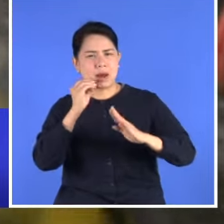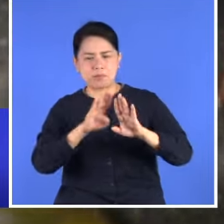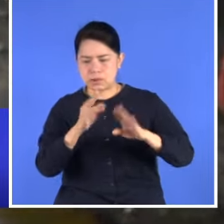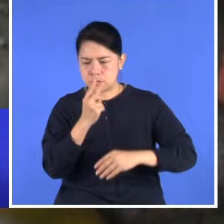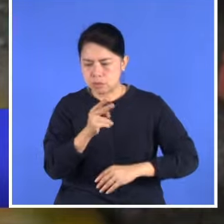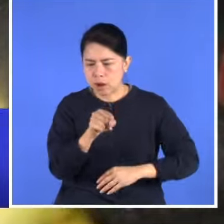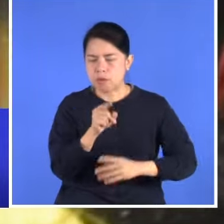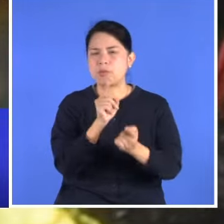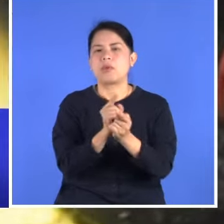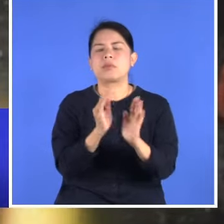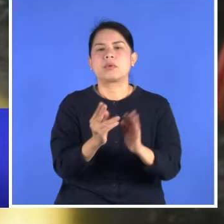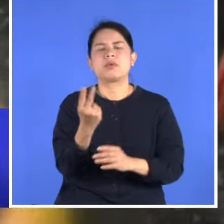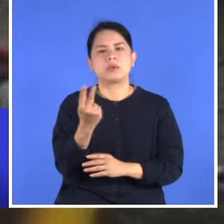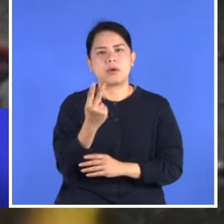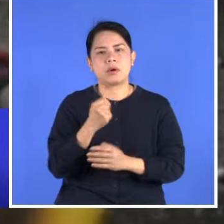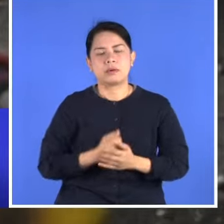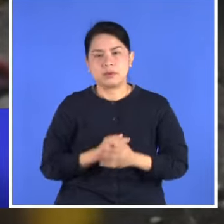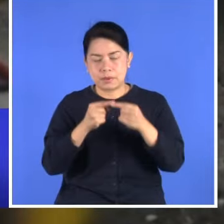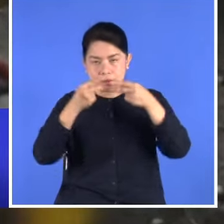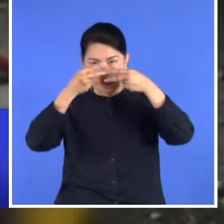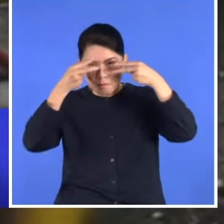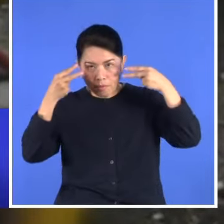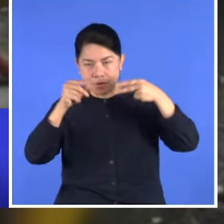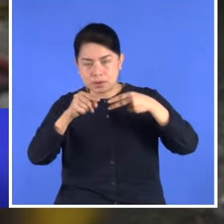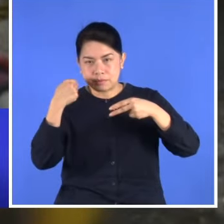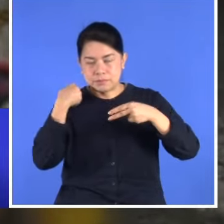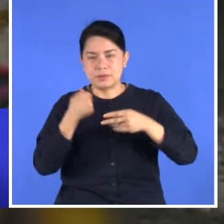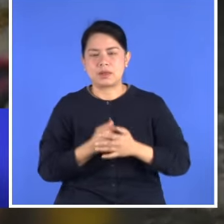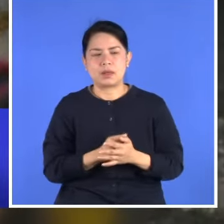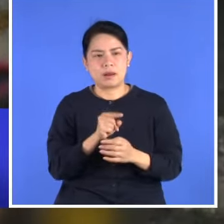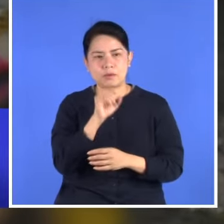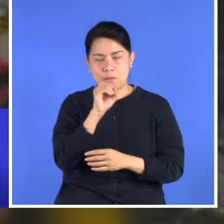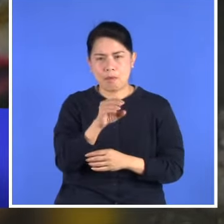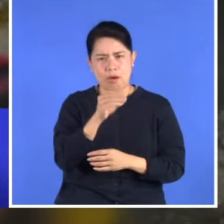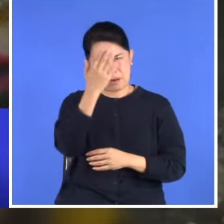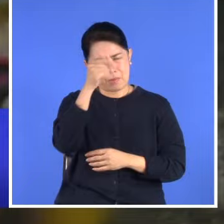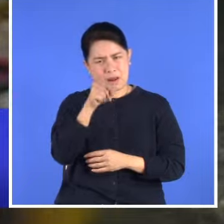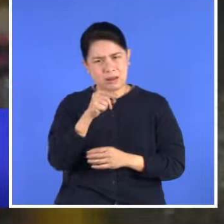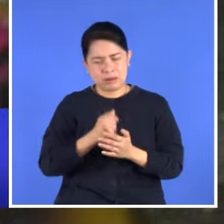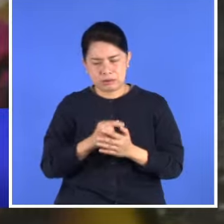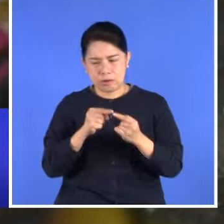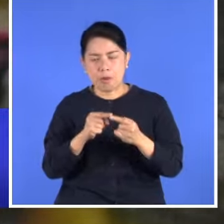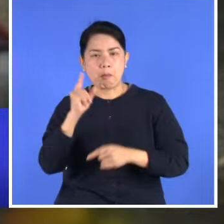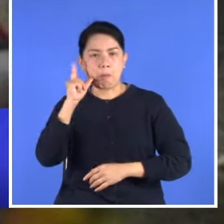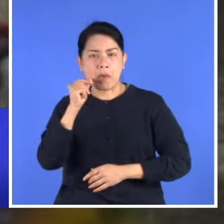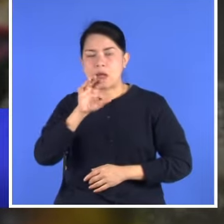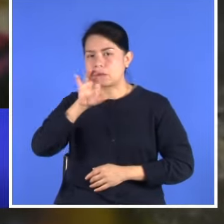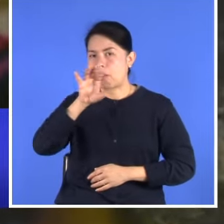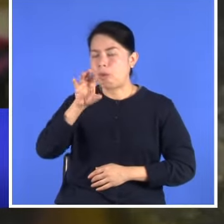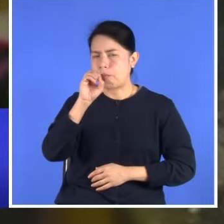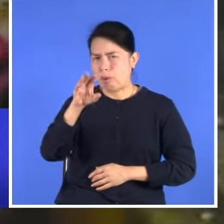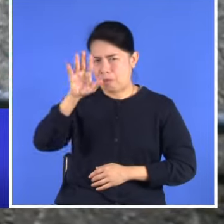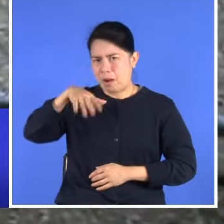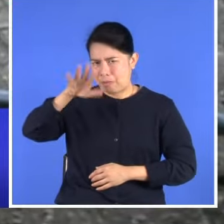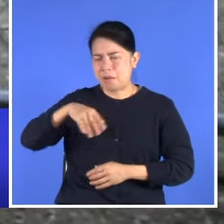แล้วและก็ส่งเสียงเรียกเพื่อนที่อยู่ใกล้ๆมาช่วยเหลือหน่อยมาช่วยฉันหน่อยเนี่ยใครก็ไม่รู้มาอยู่ที่บ้านฉันเนี่ยนะครับแม่ผู้ใหญ่บอกแบบนี้คนร้าย